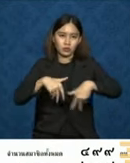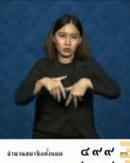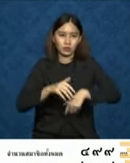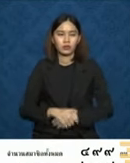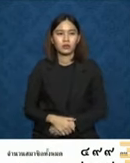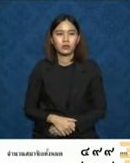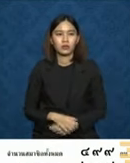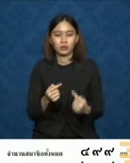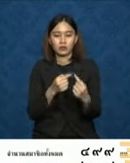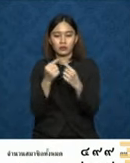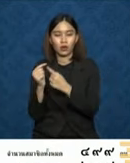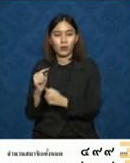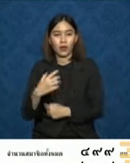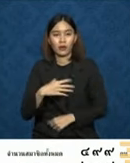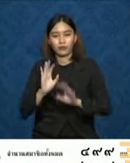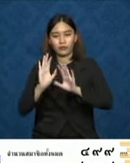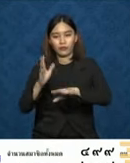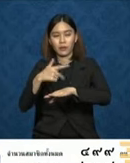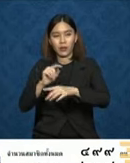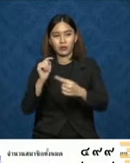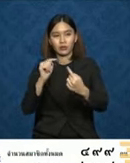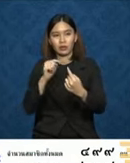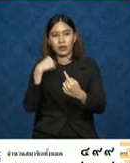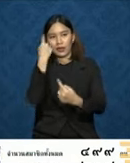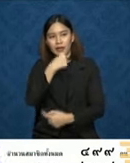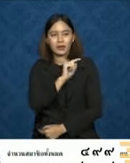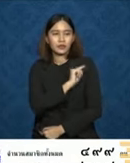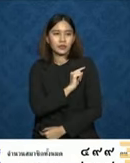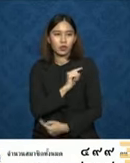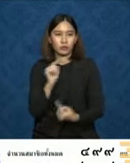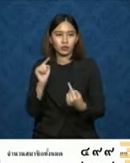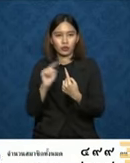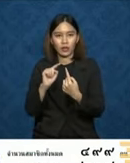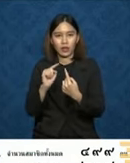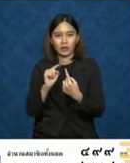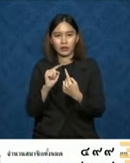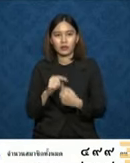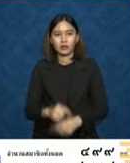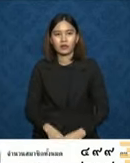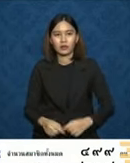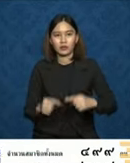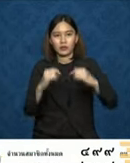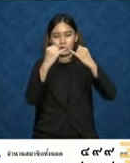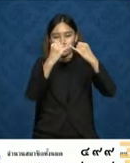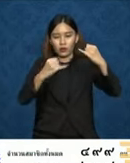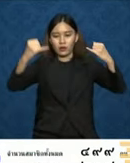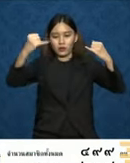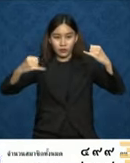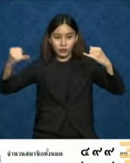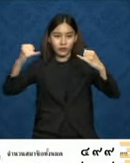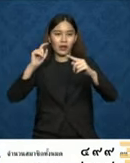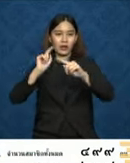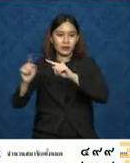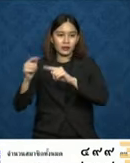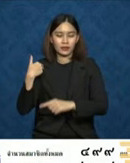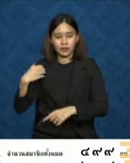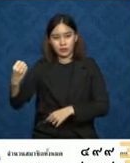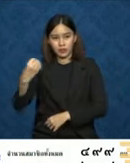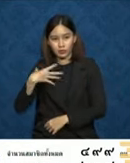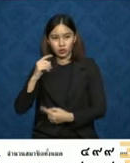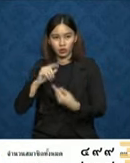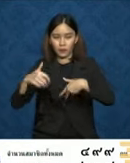ครับในประเด็นต่อมาครับผมฝากท่านประธานนะครับไปยังผู้มีส่วนเกี่ยวข้องในการแก้ไขปัญหาฝ่ายสายไฟและสายสื่อสารนะครับที่ได้รับร้องเรียน